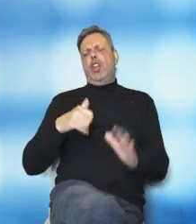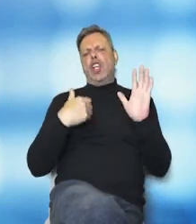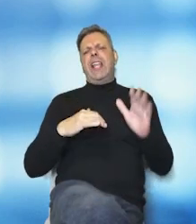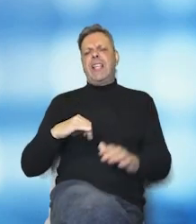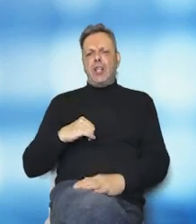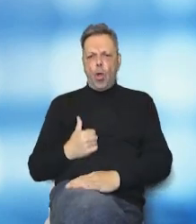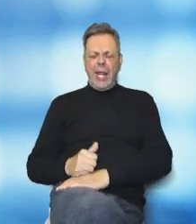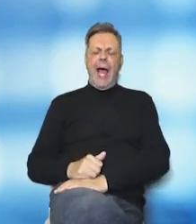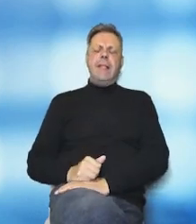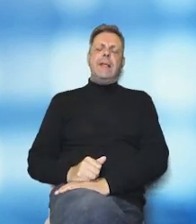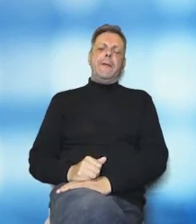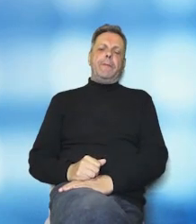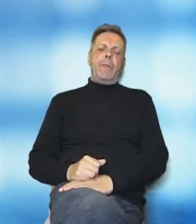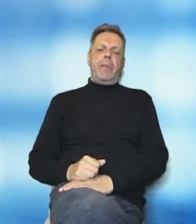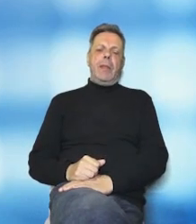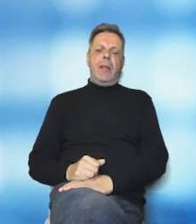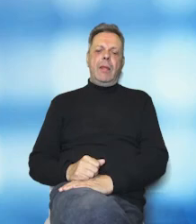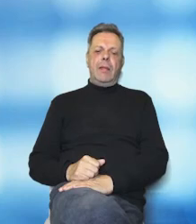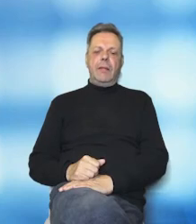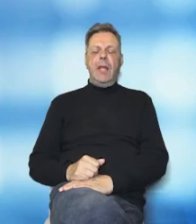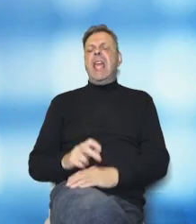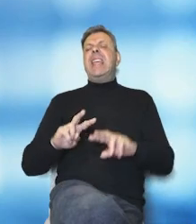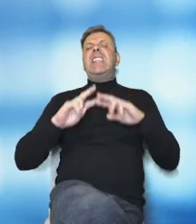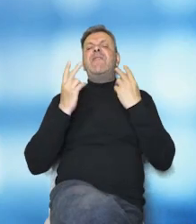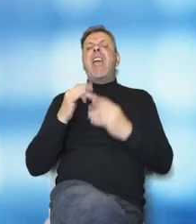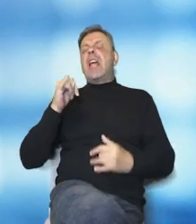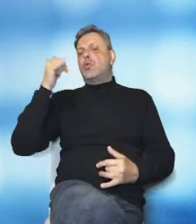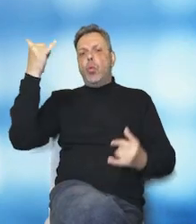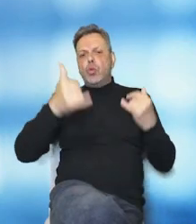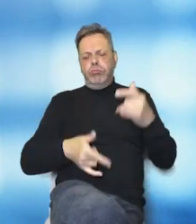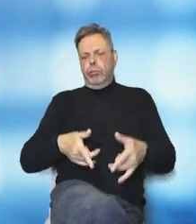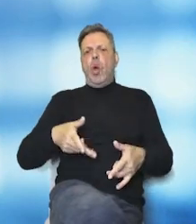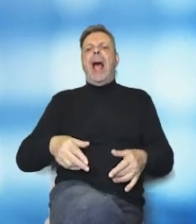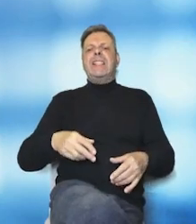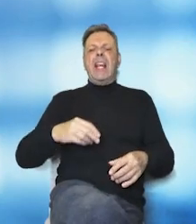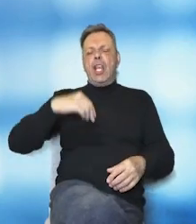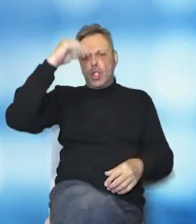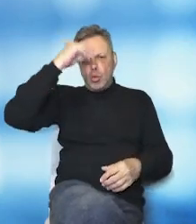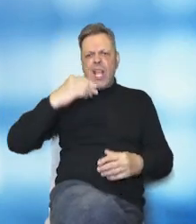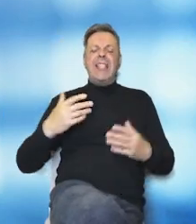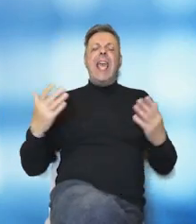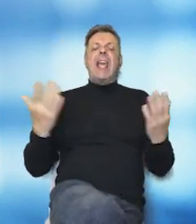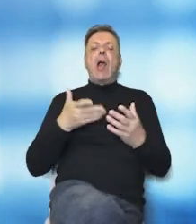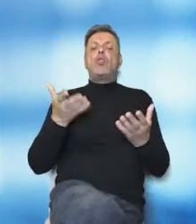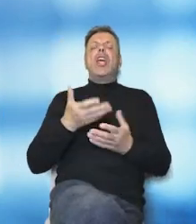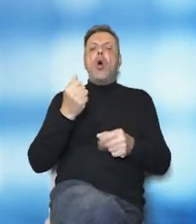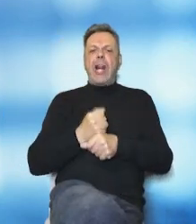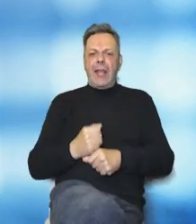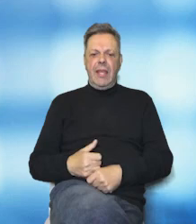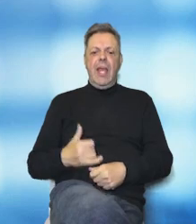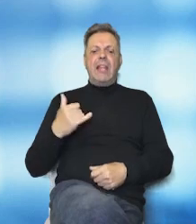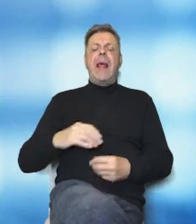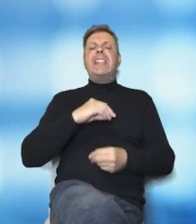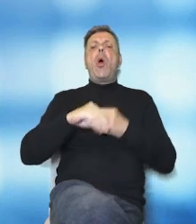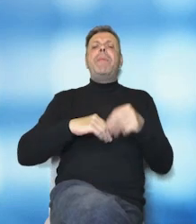je smišljena. Iz svijeta su dolazili stručnjaci učiti kako se to radi. I danas je